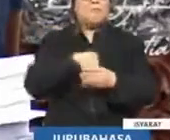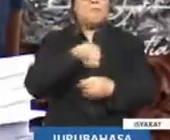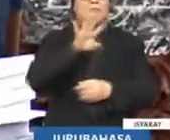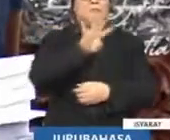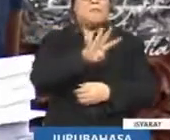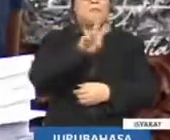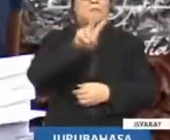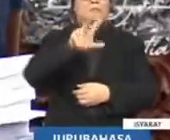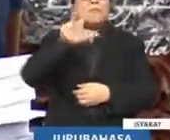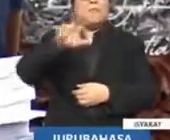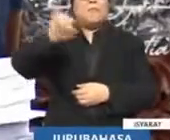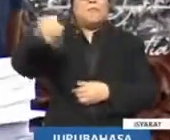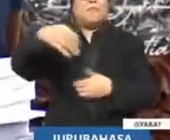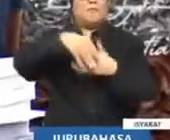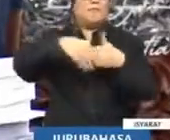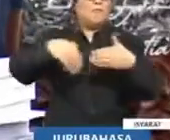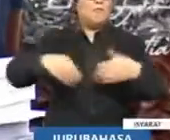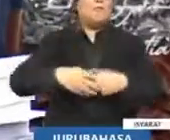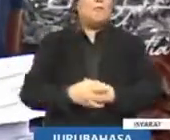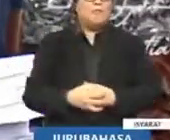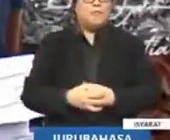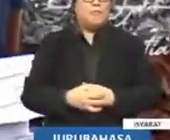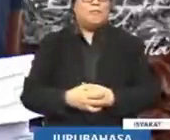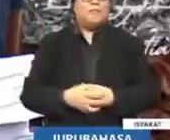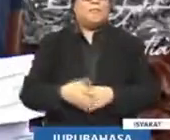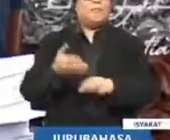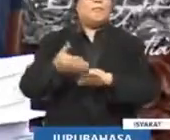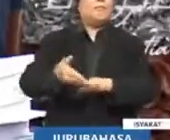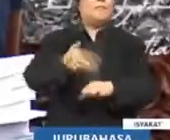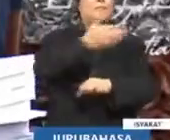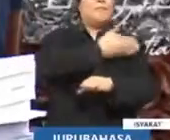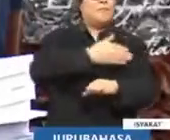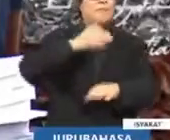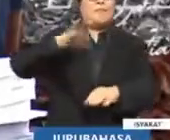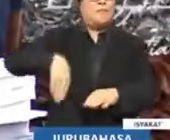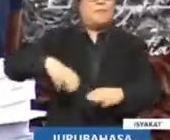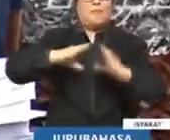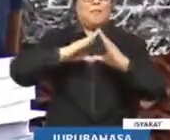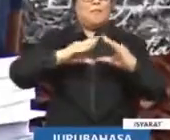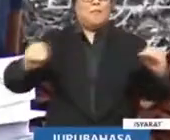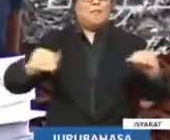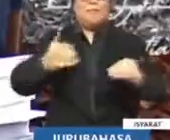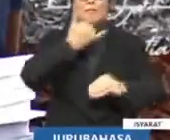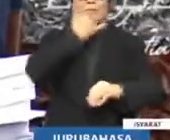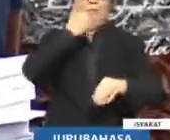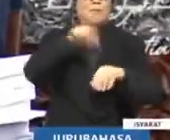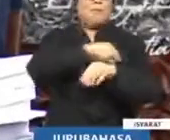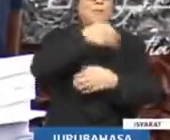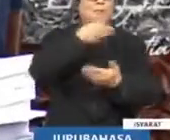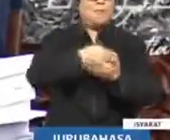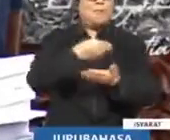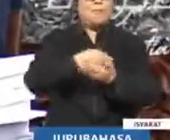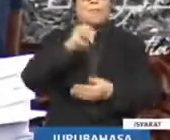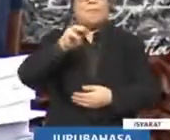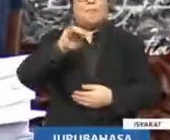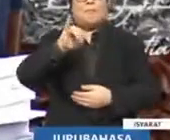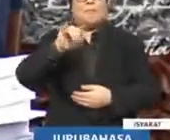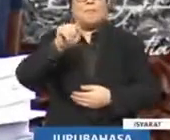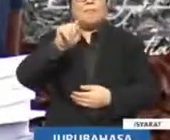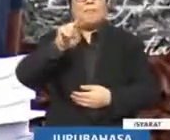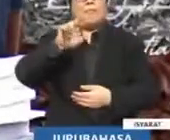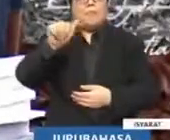423 juta tinggi sebelum itu belum Lagi selesai penyalahgunaan dana Mitra